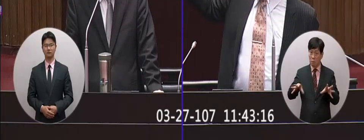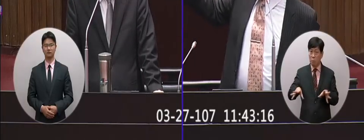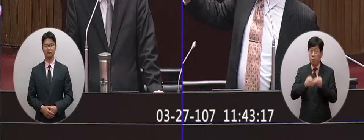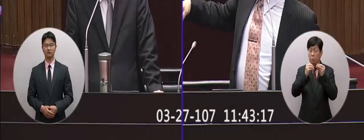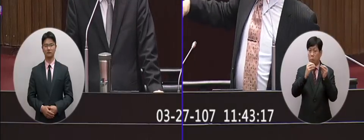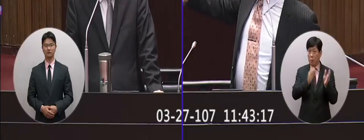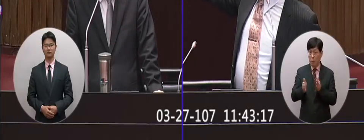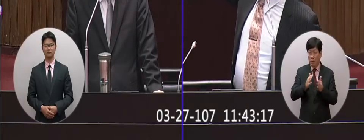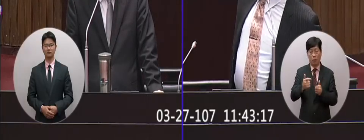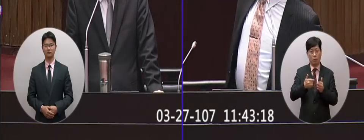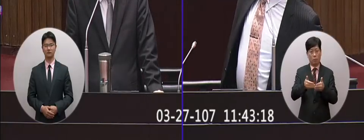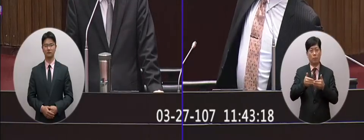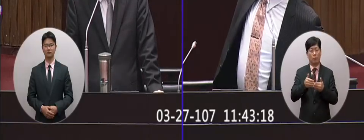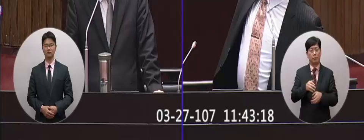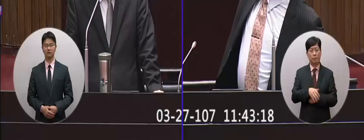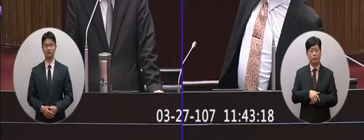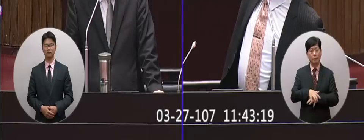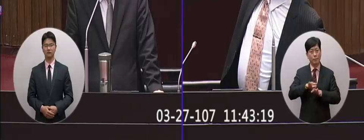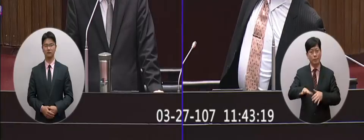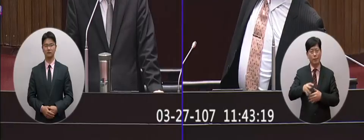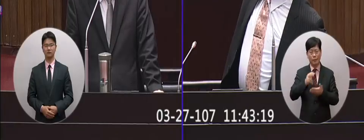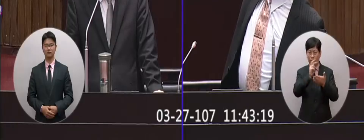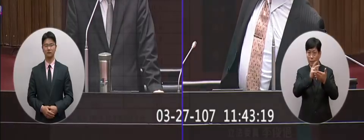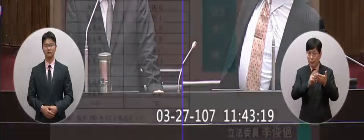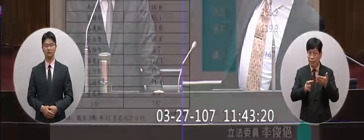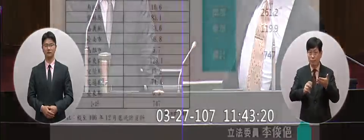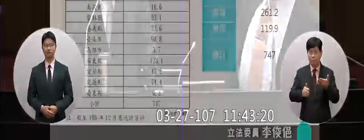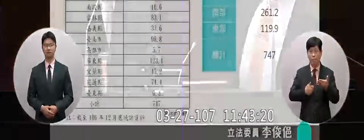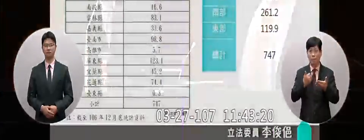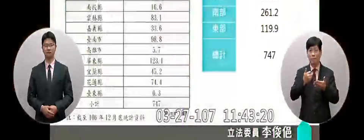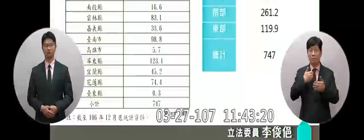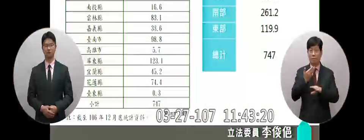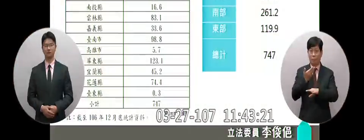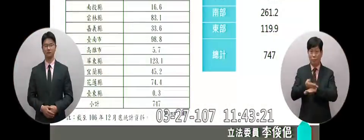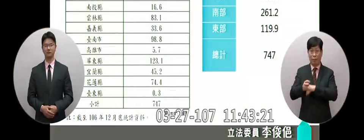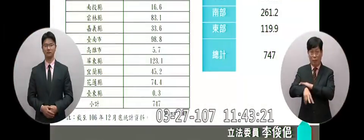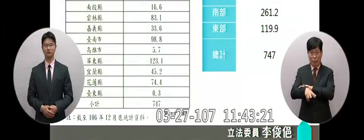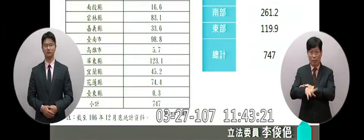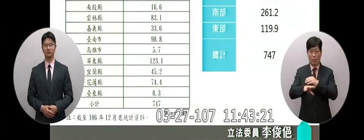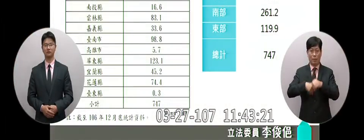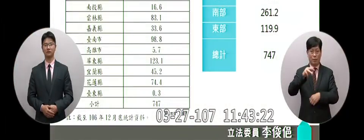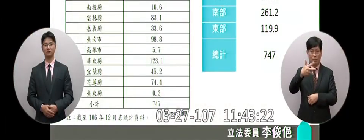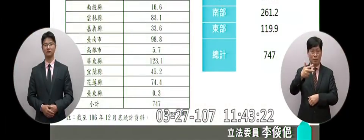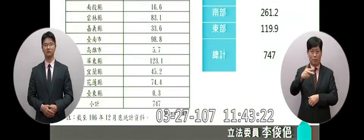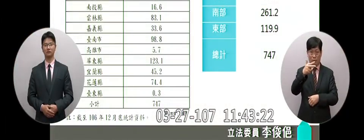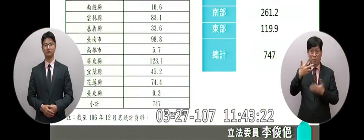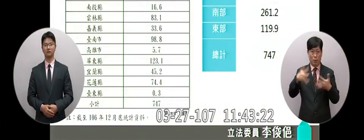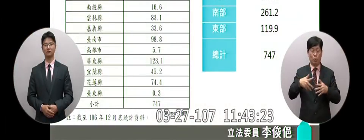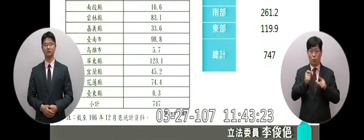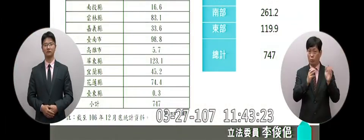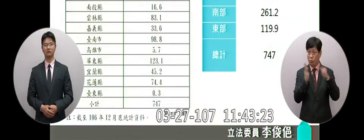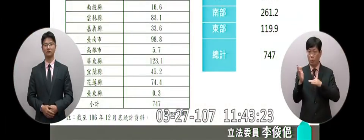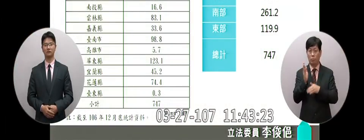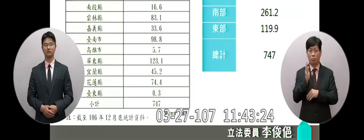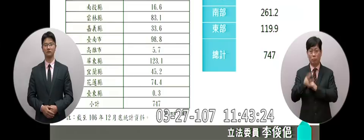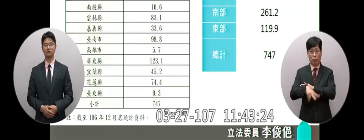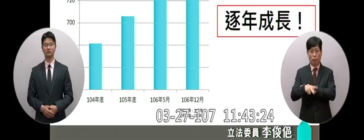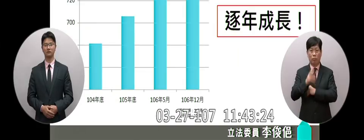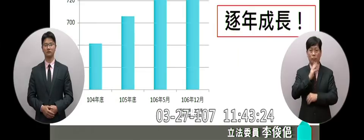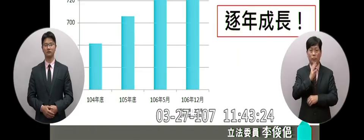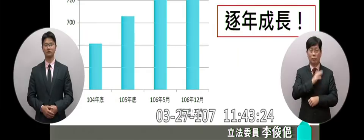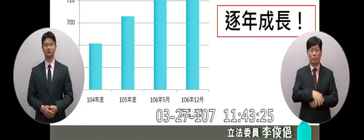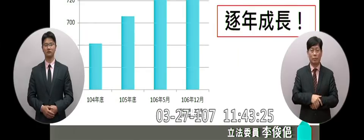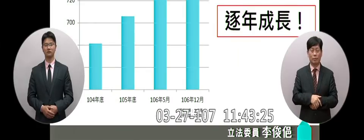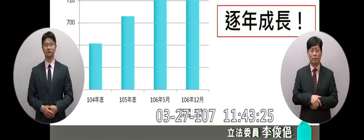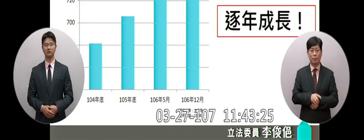非常重要的因素。哦，那现在看起来，我们闲置的面积还达到700多公顷啊。好，我们先看这几个因素。来，下